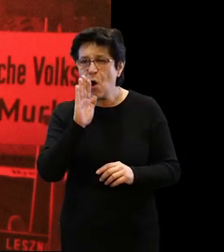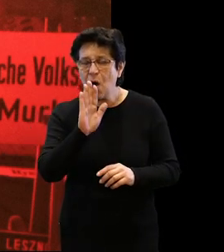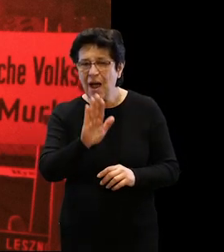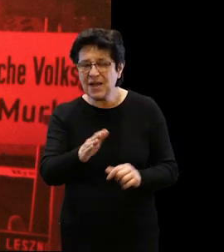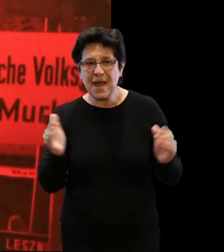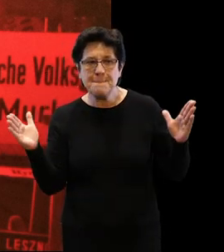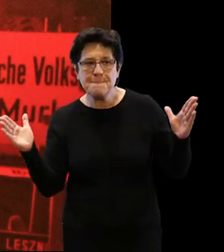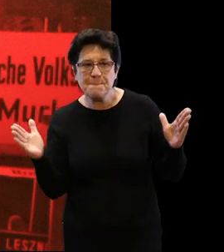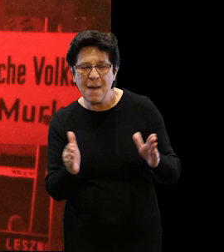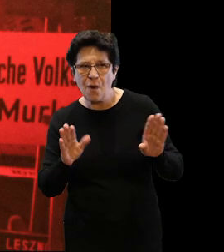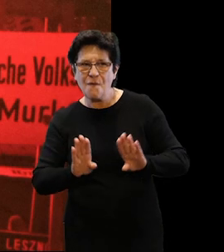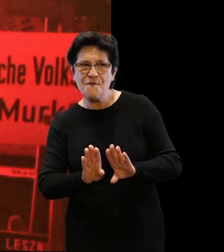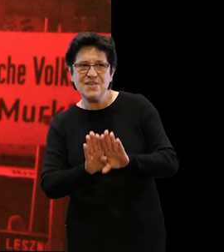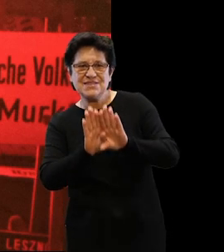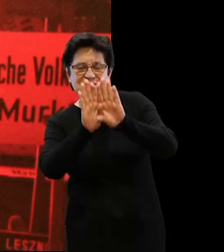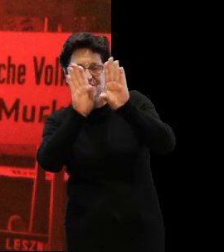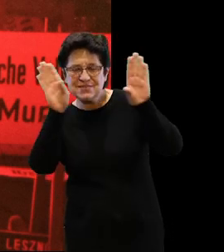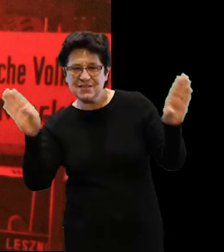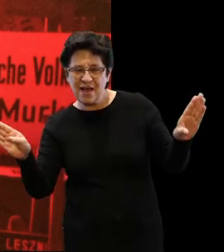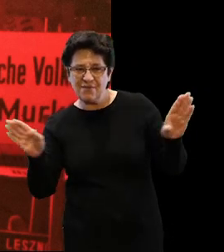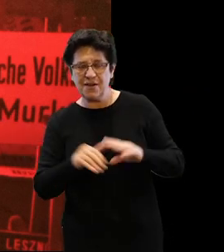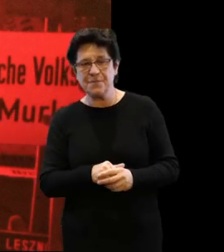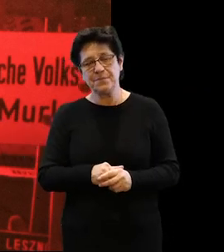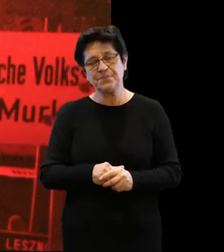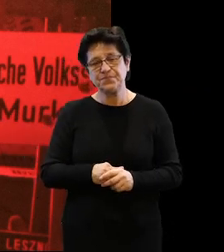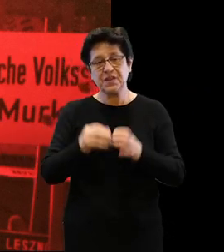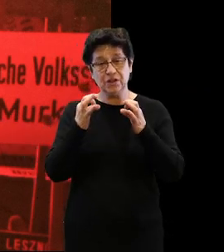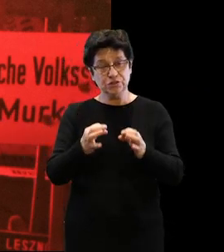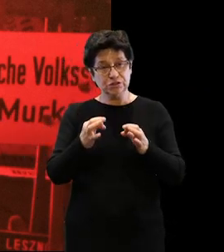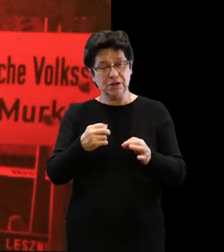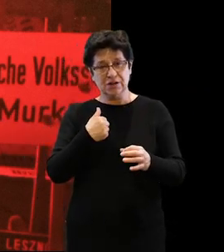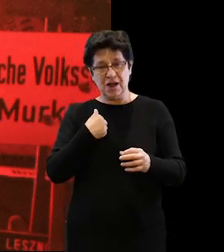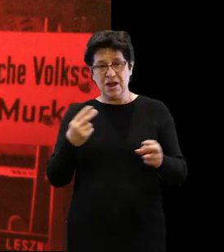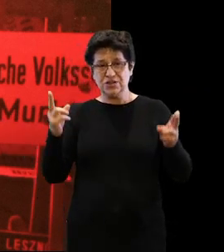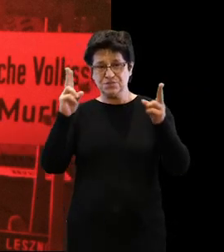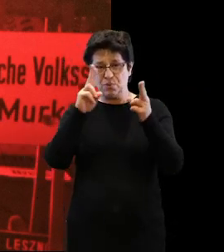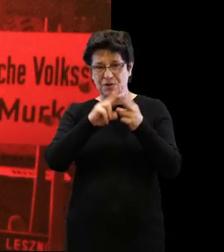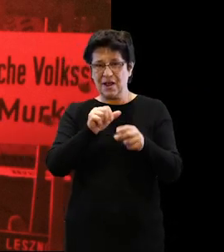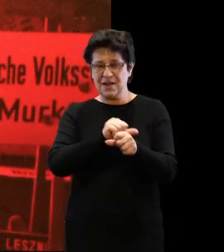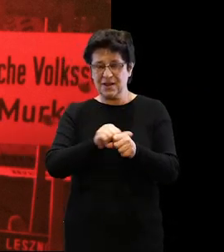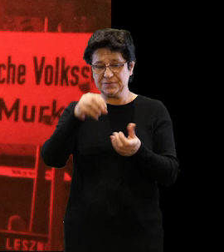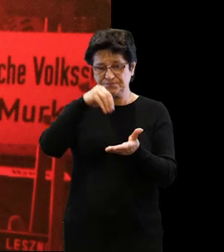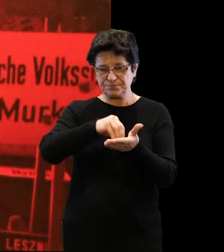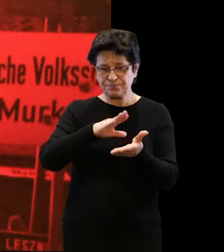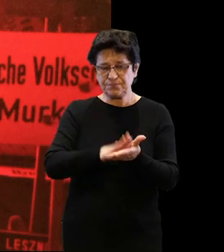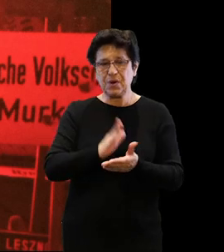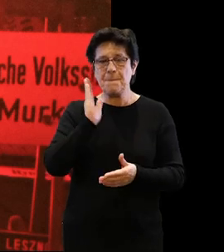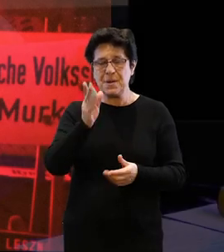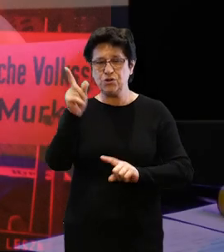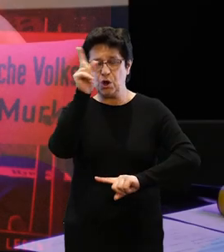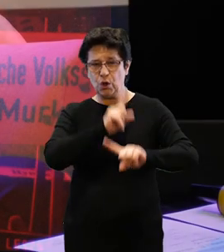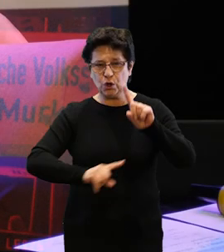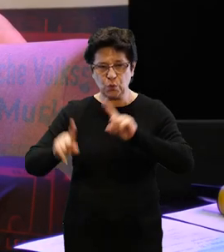wędrowna wystawę ponieważ to dzisiejsze nasze spotkanie jest rejestrowane będzie przetłumaczone na